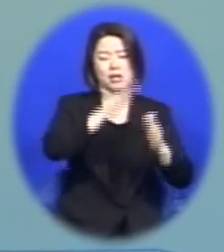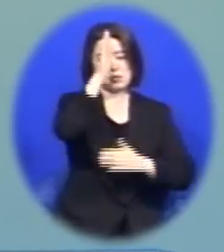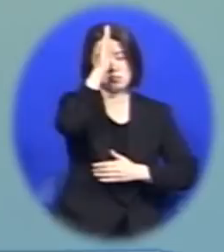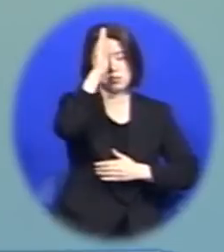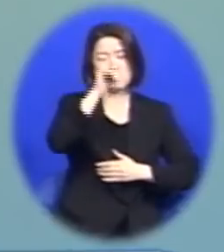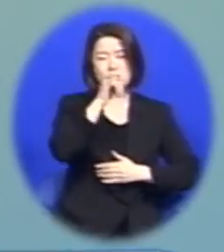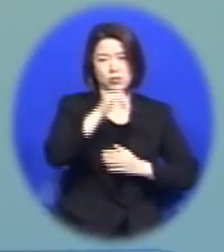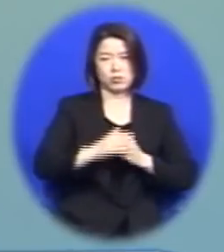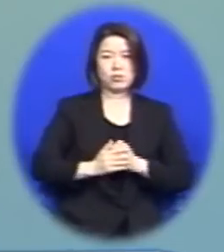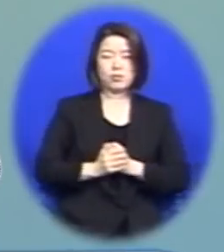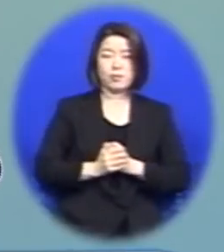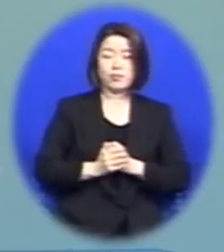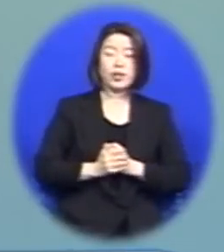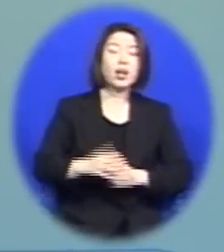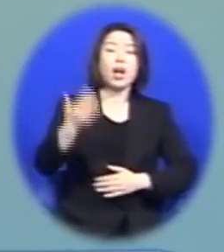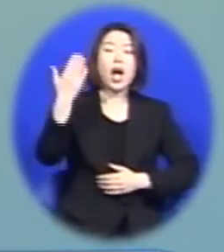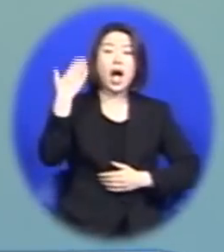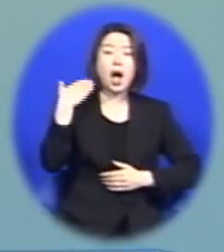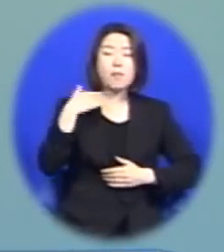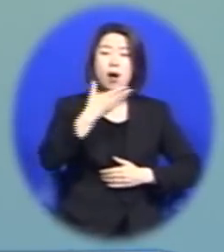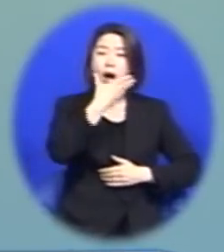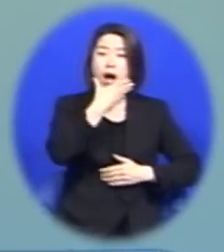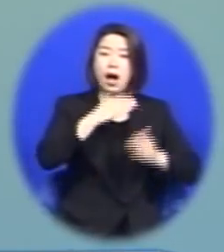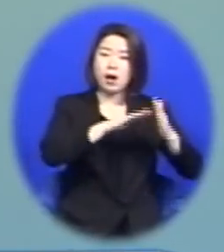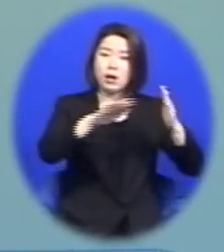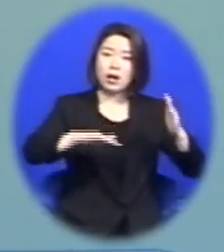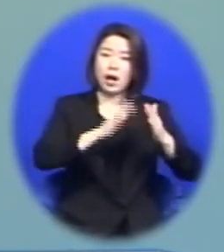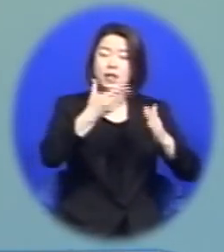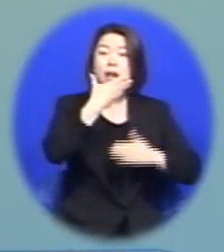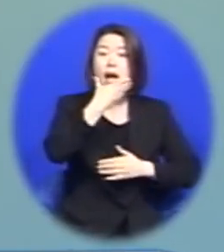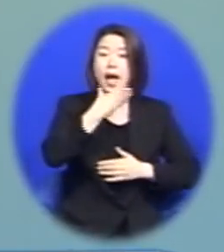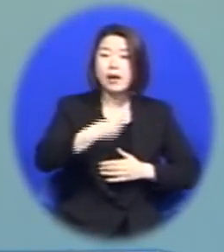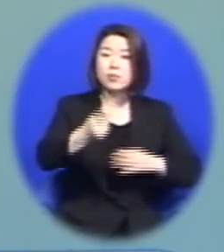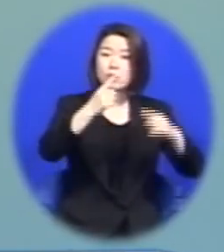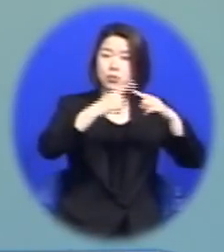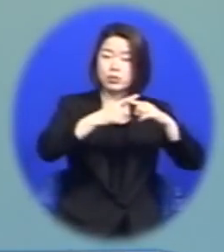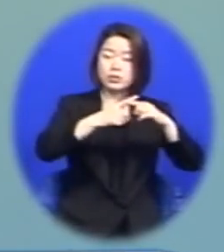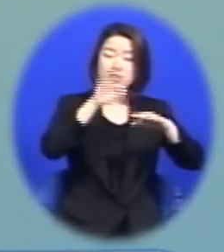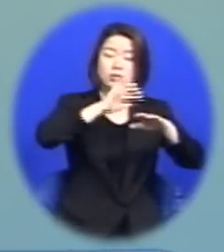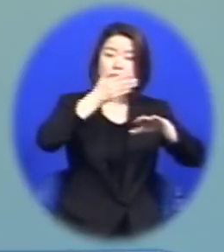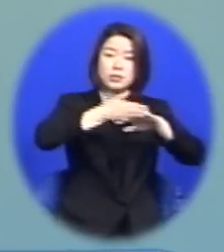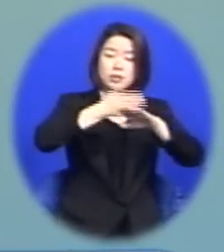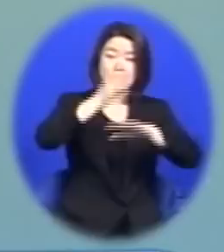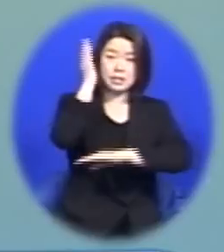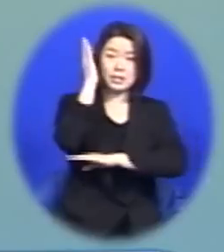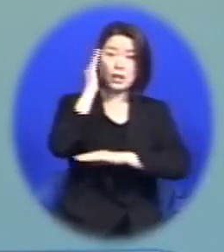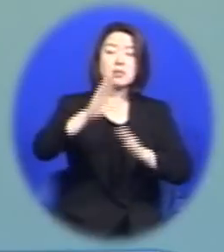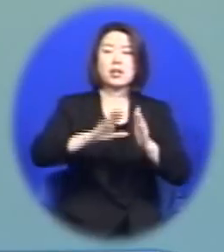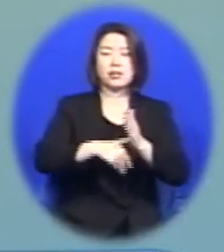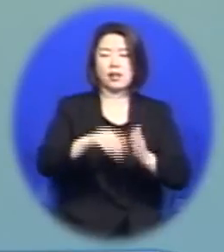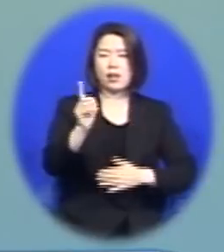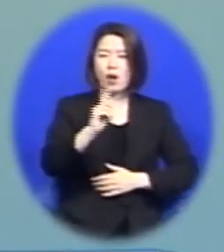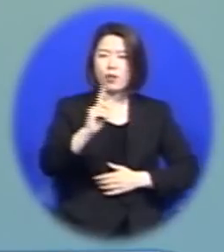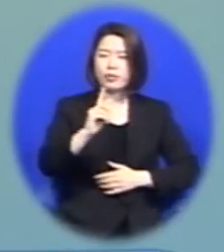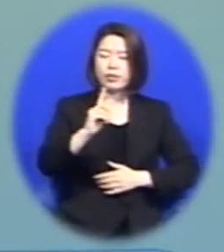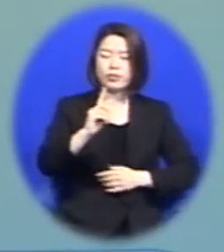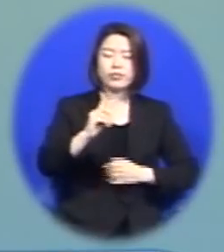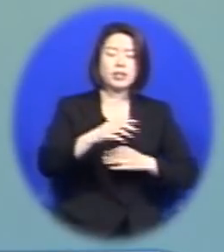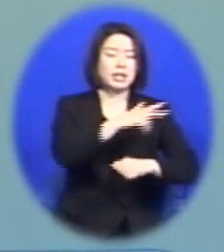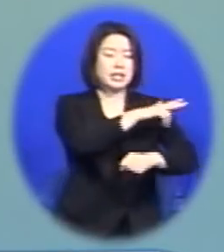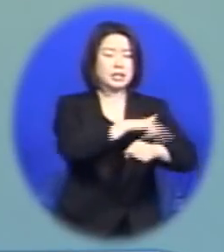지난 행복 플러스 세미나 때 어느 집사님 어 그 어려운 가정